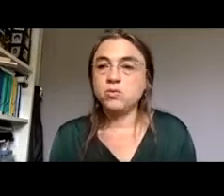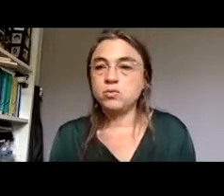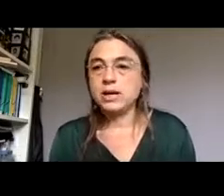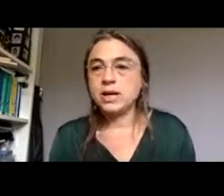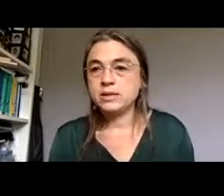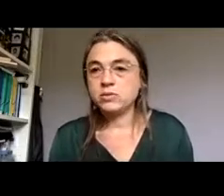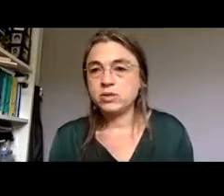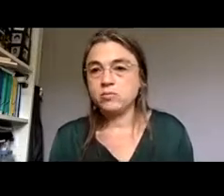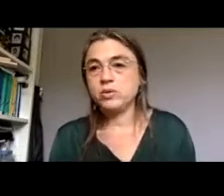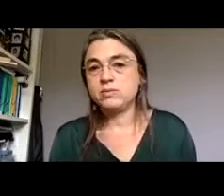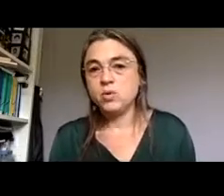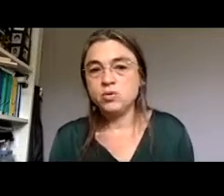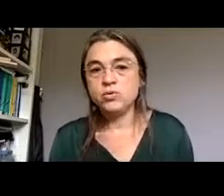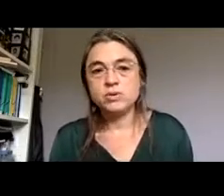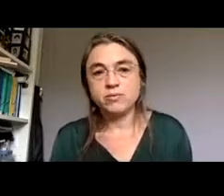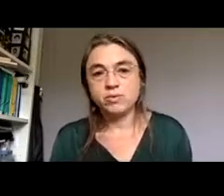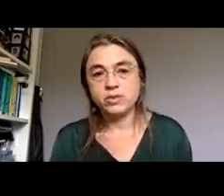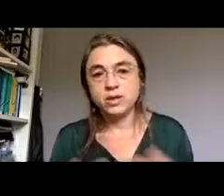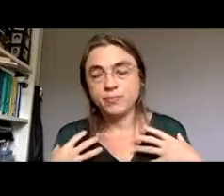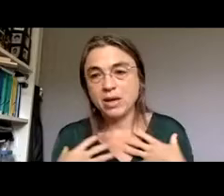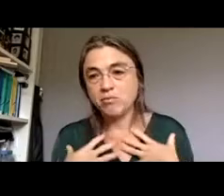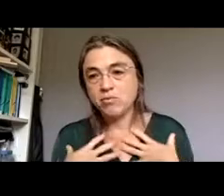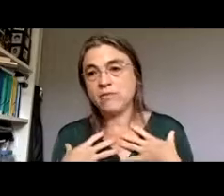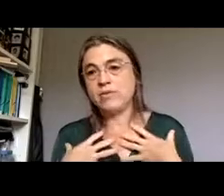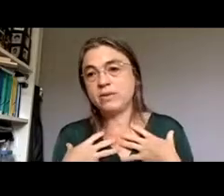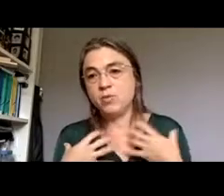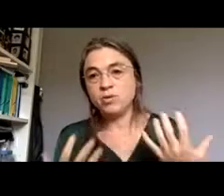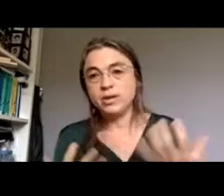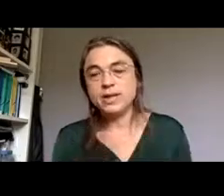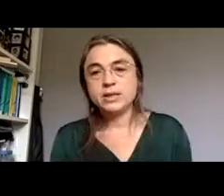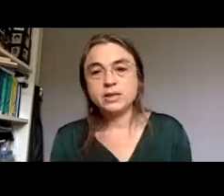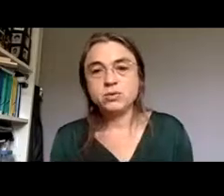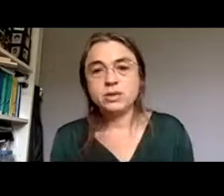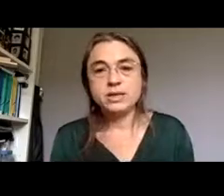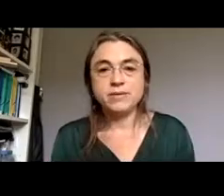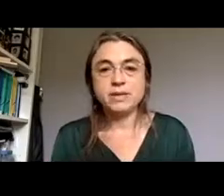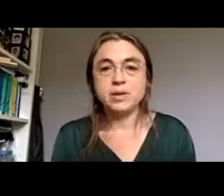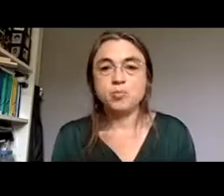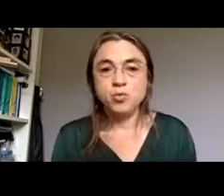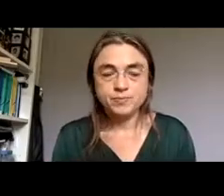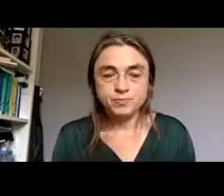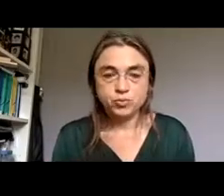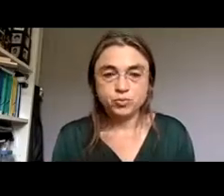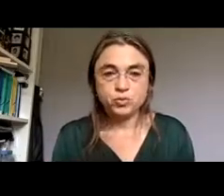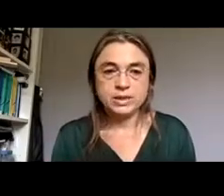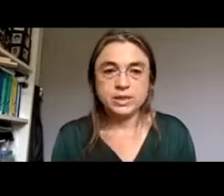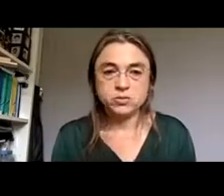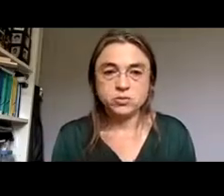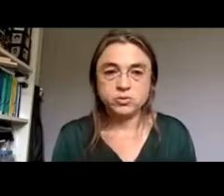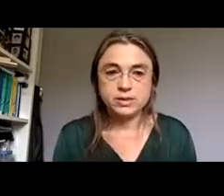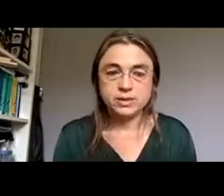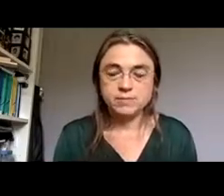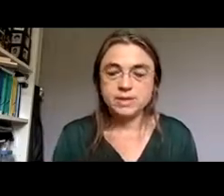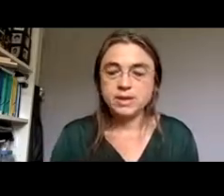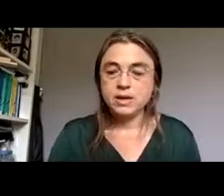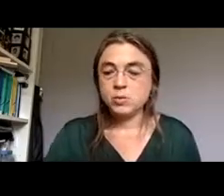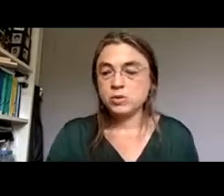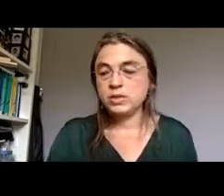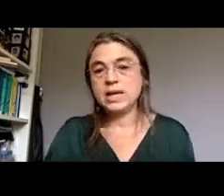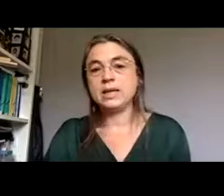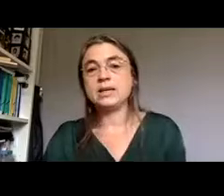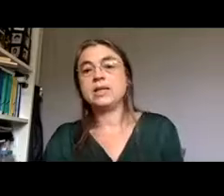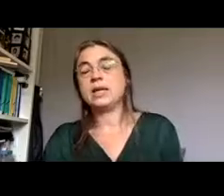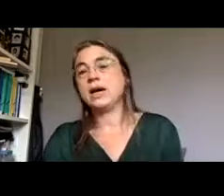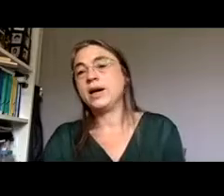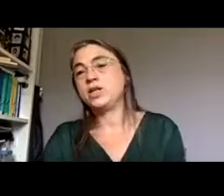sensibilité au contraste et aux éblouissements. Donc ça veut dire avoir un vêtement qui contraste avec sa peau pour une communication en langue des signes, mais aussi